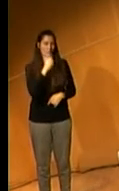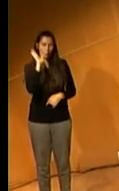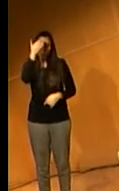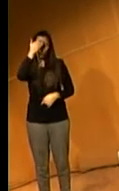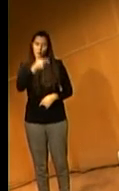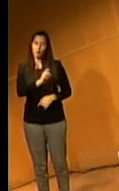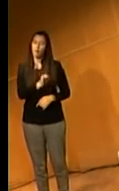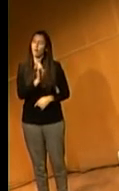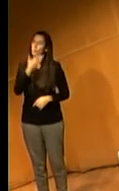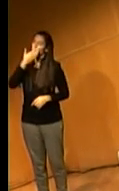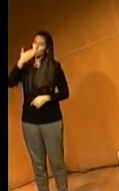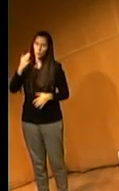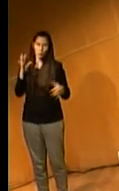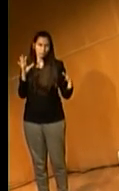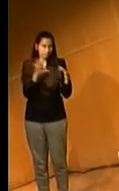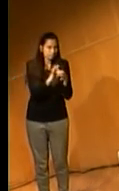les accompagner plus longtemps.